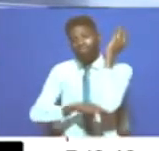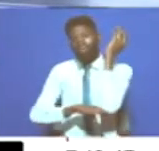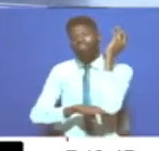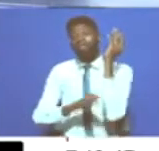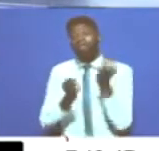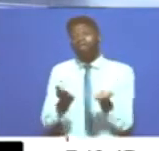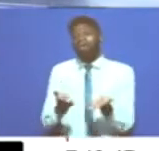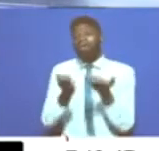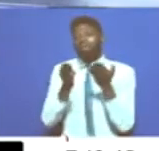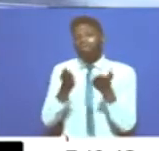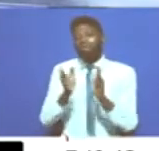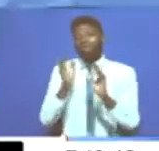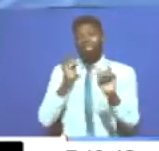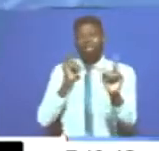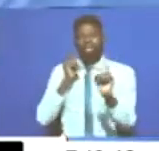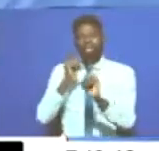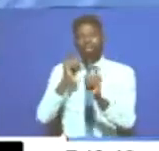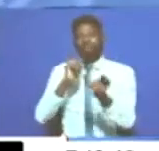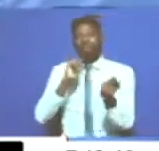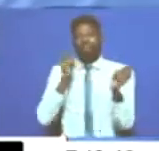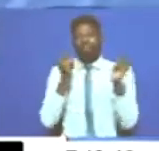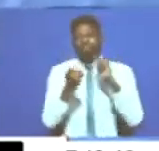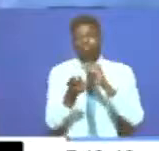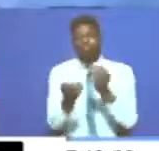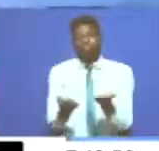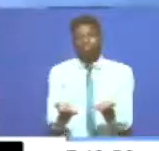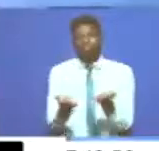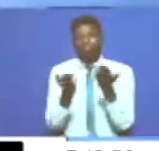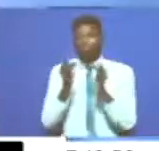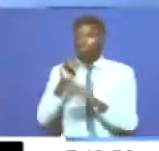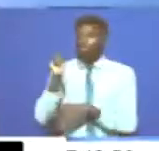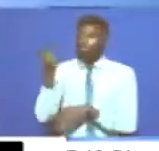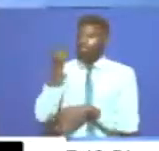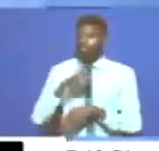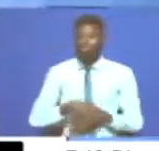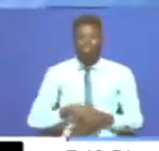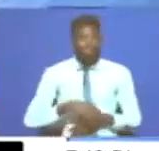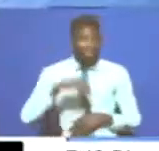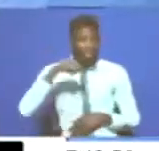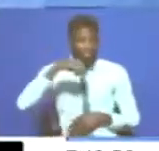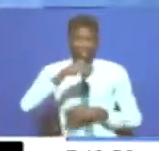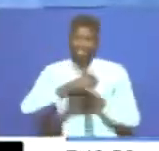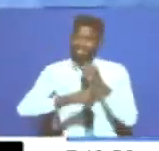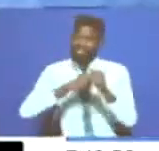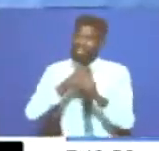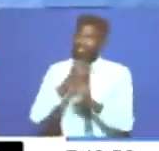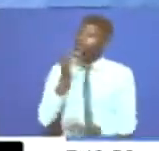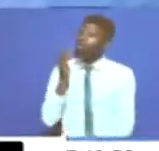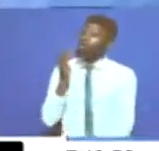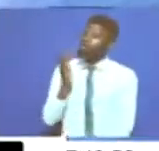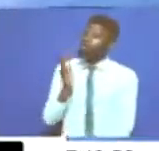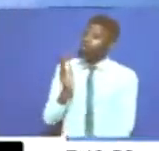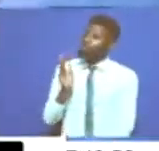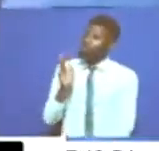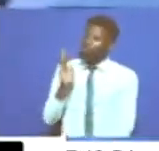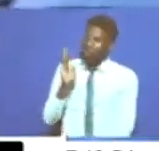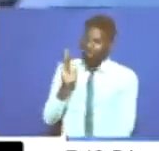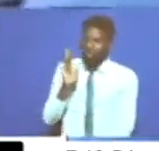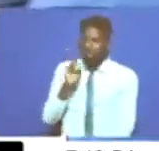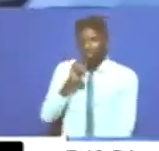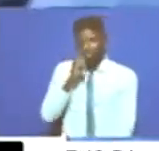mabadiliko humu nchini. Mwaka huu kwa mapenzi ya Mungu tunaweka pesa priority number